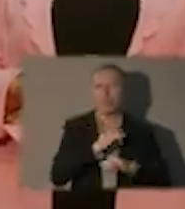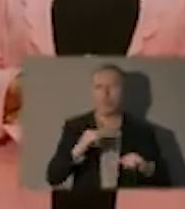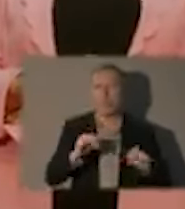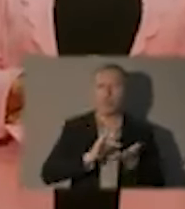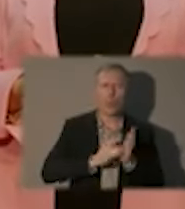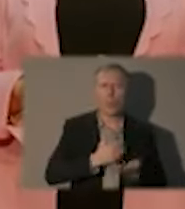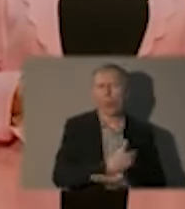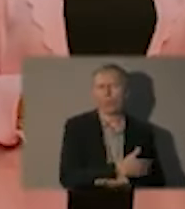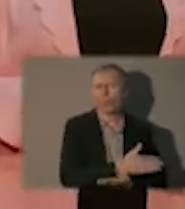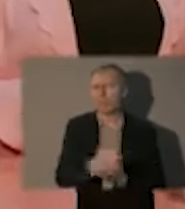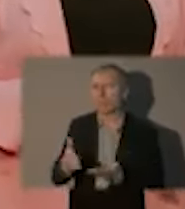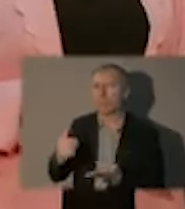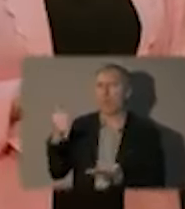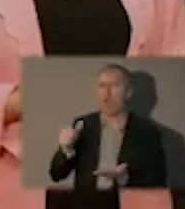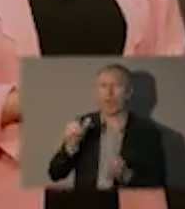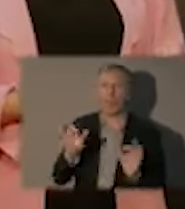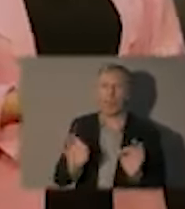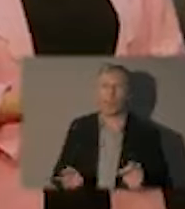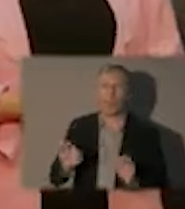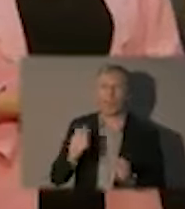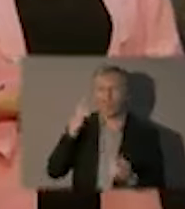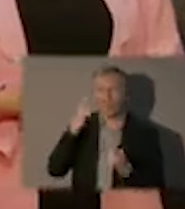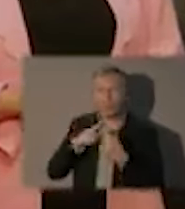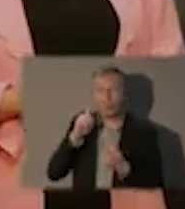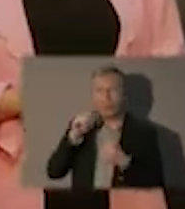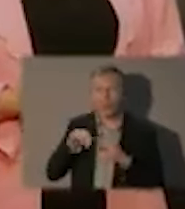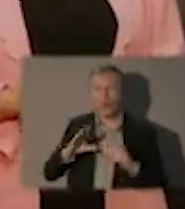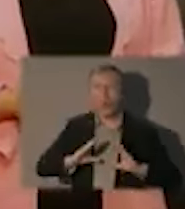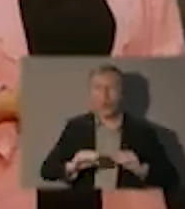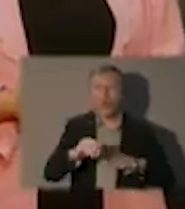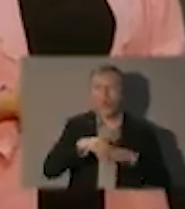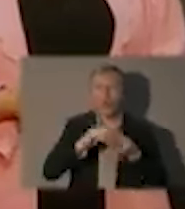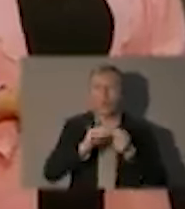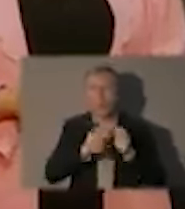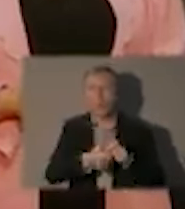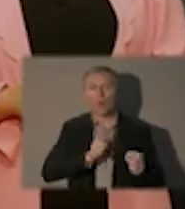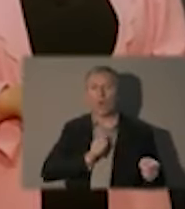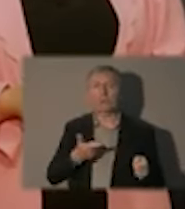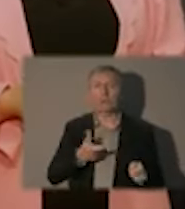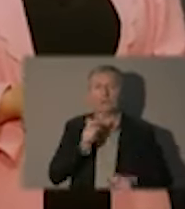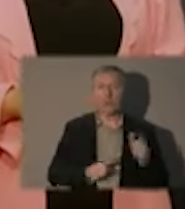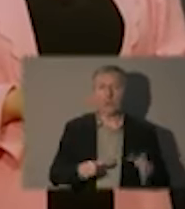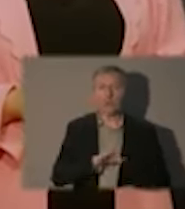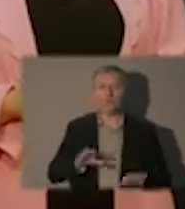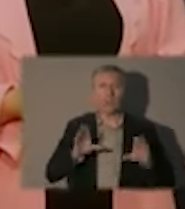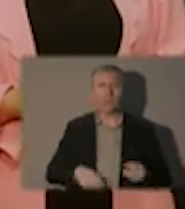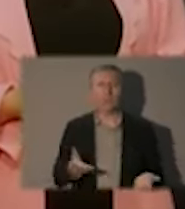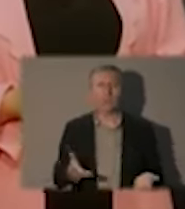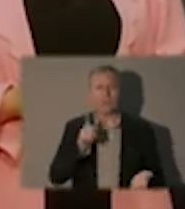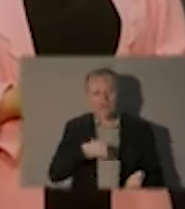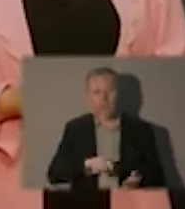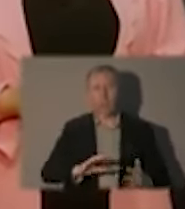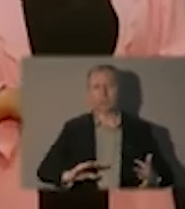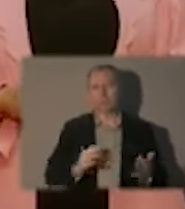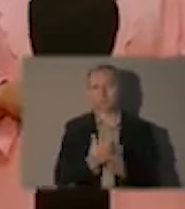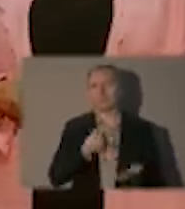sujets européens qui ont des conséquences concrètes dans la vie des Françaises et des Français. Alors il faut réagir. Et c'est le